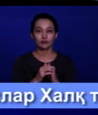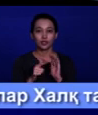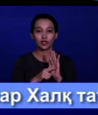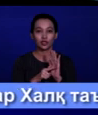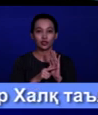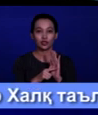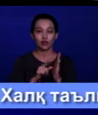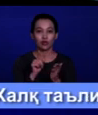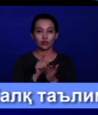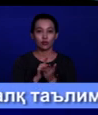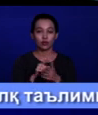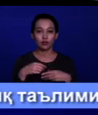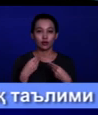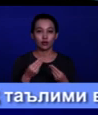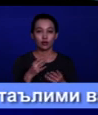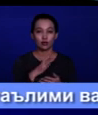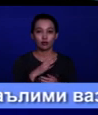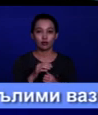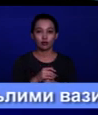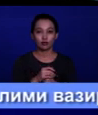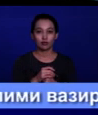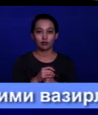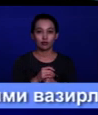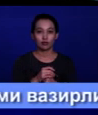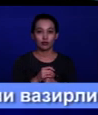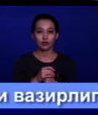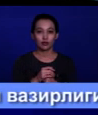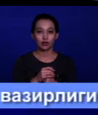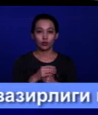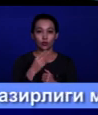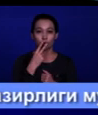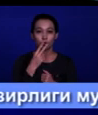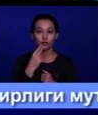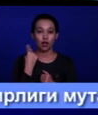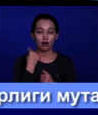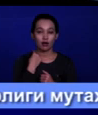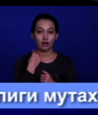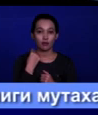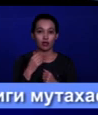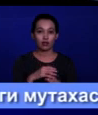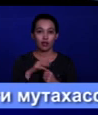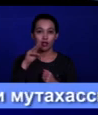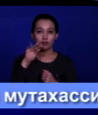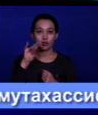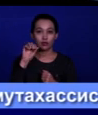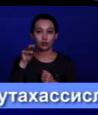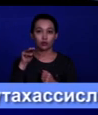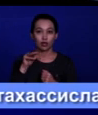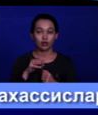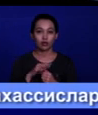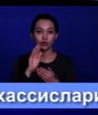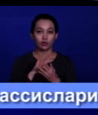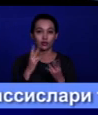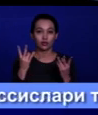7-chi topshiriq berilgan edi. Bunda minutlarda ifodalang. Ya'ni 1 soat 20 minut necha